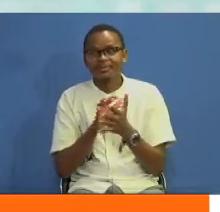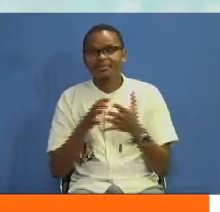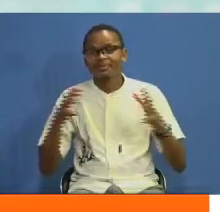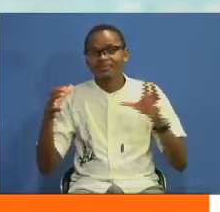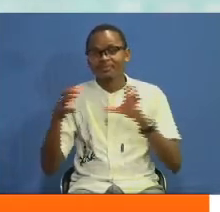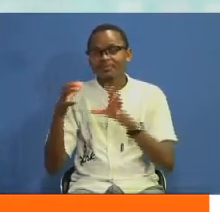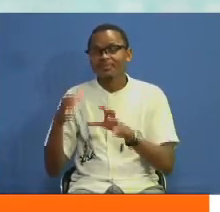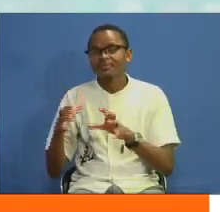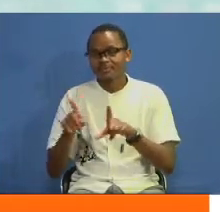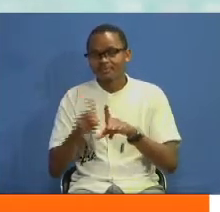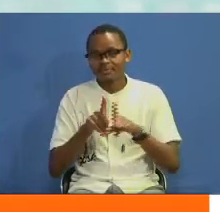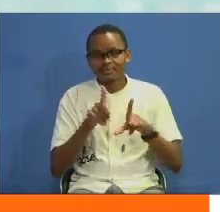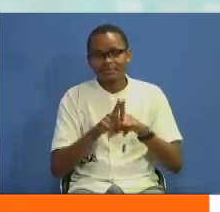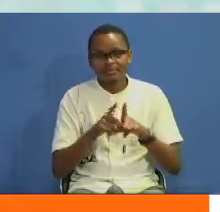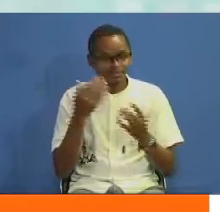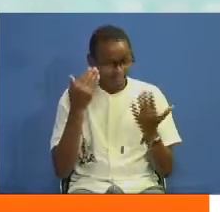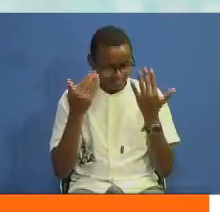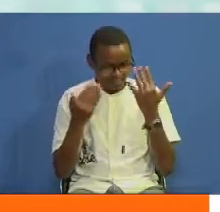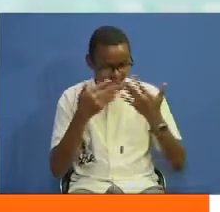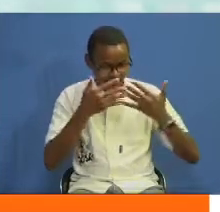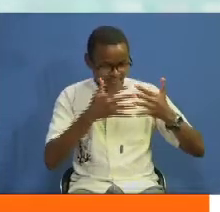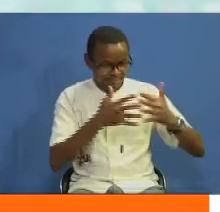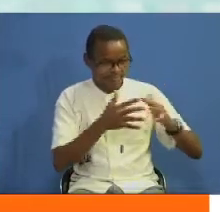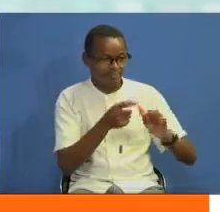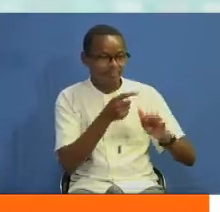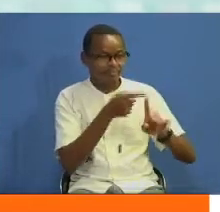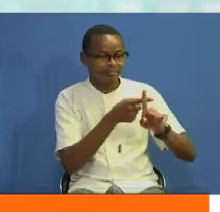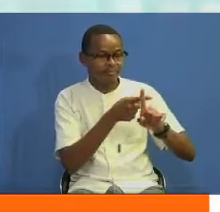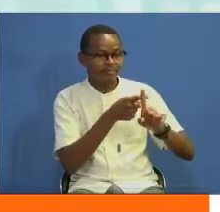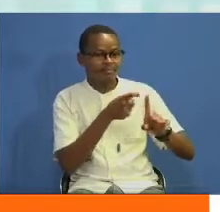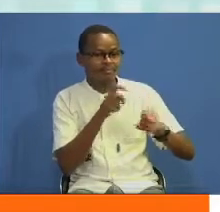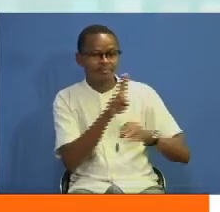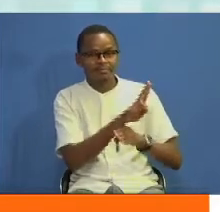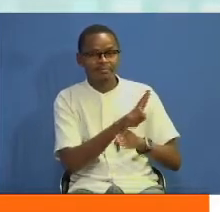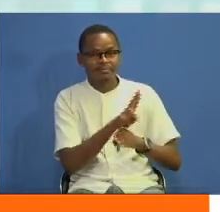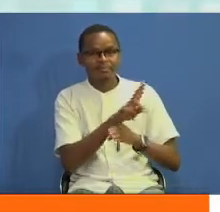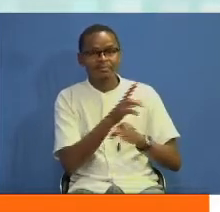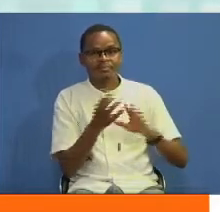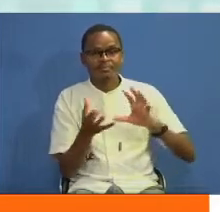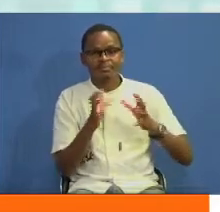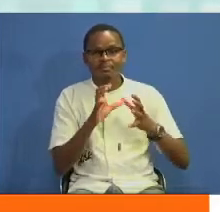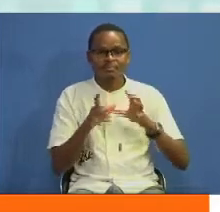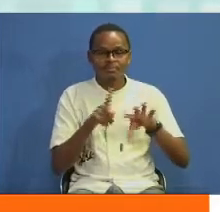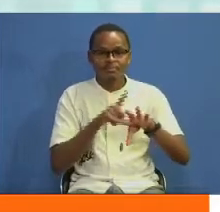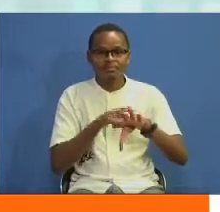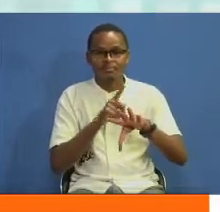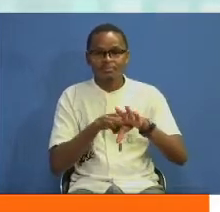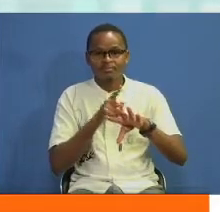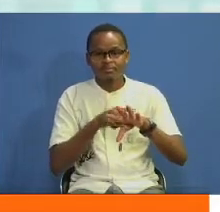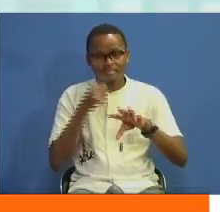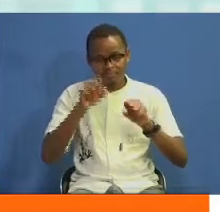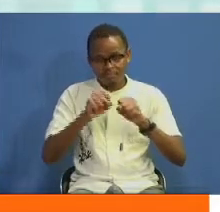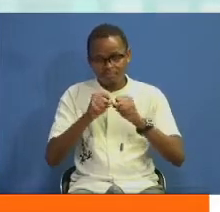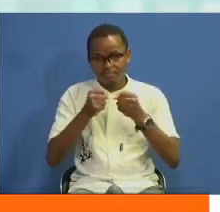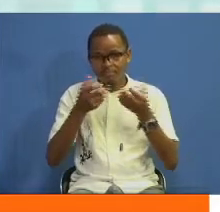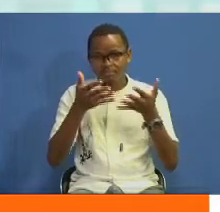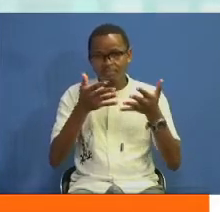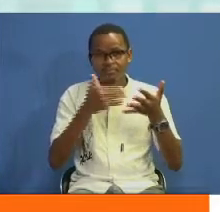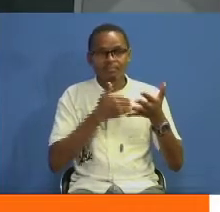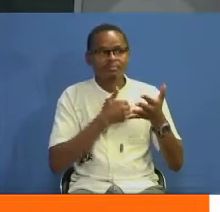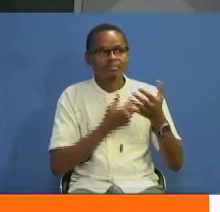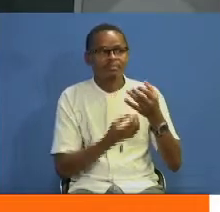Kulingana na wakulima hao, awali walipoteza mazao kutokana na utumizi wa kemikali zilizo haribu mimea yao.